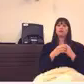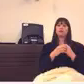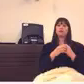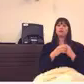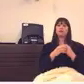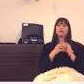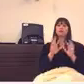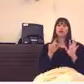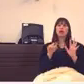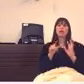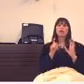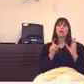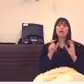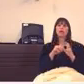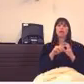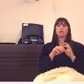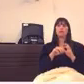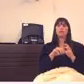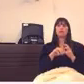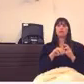שמשון, אין פה אנשים גבי לב.